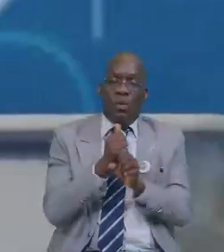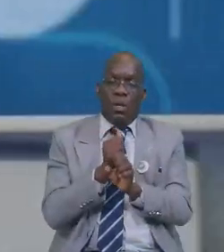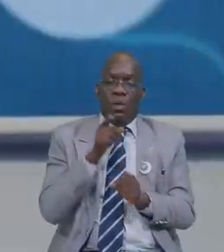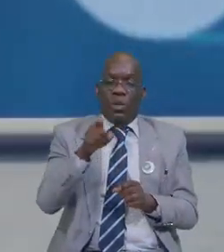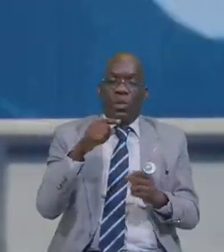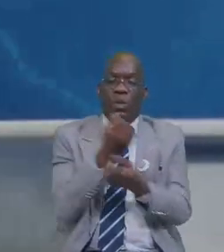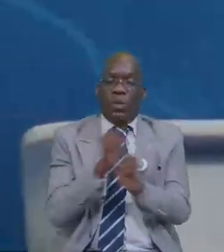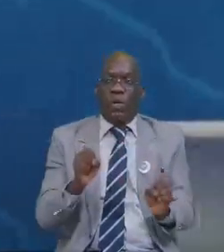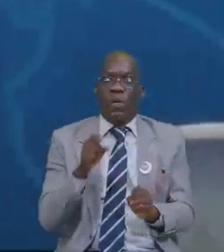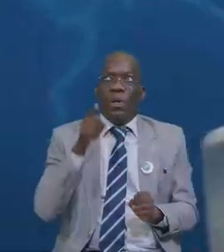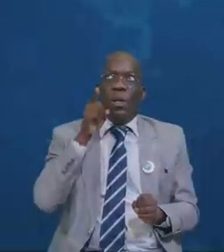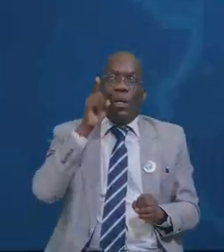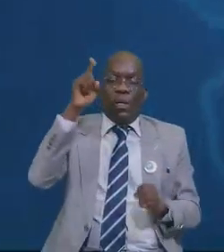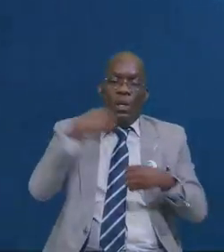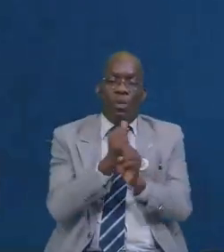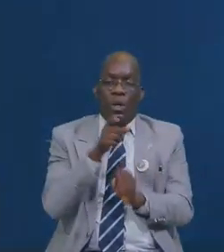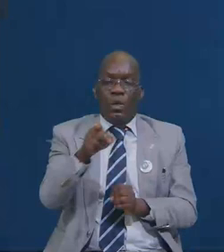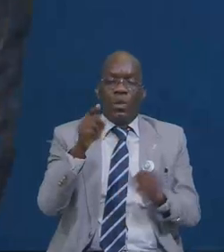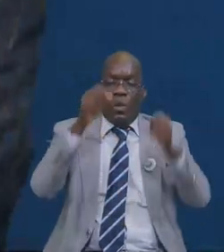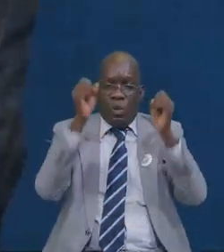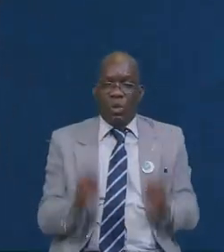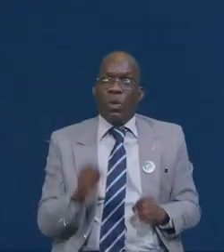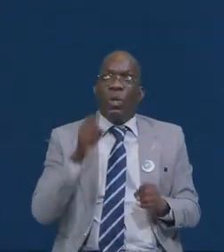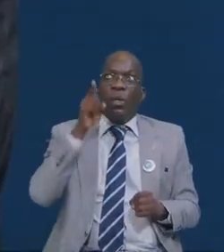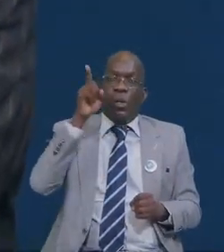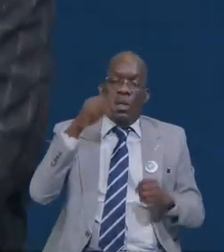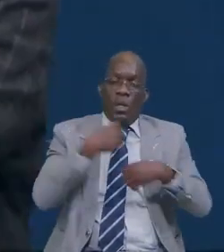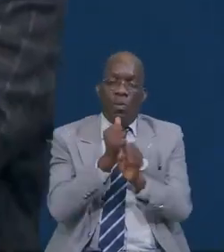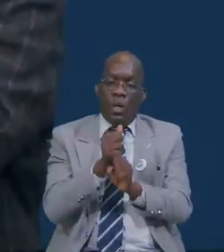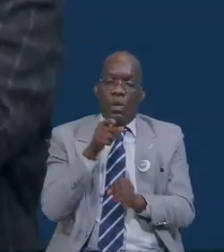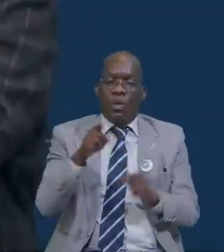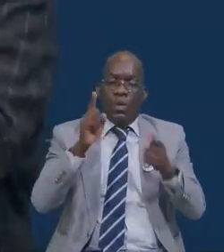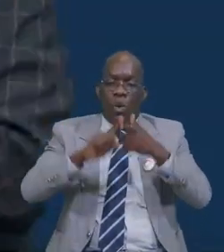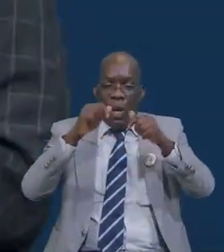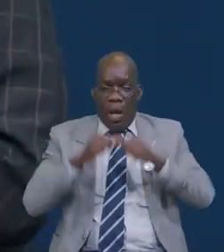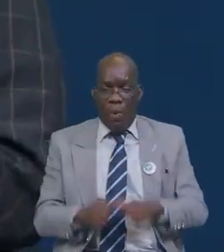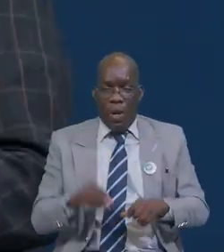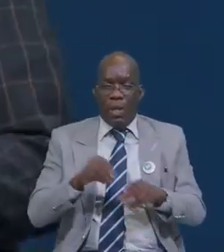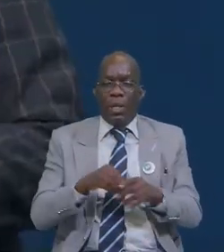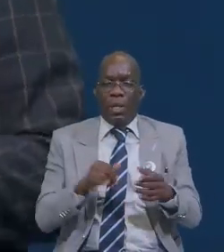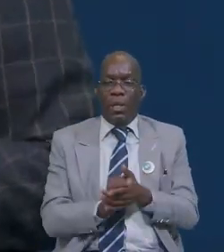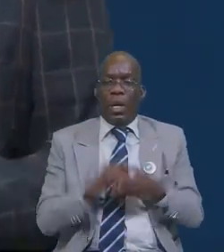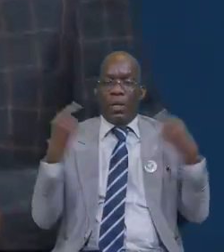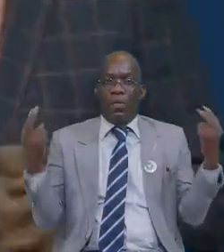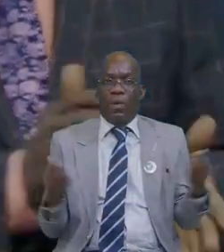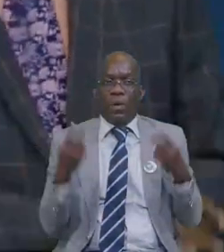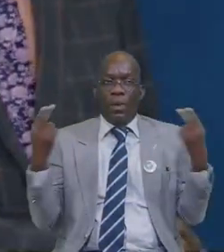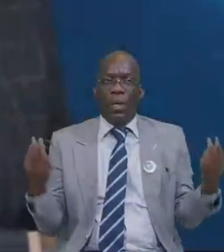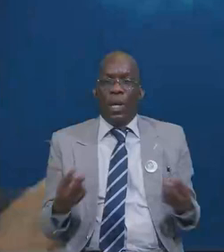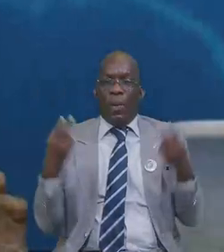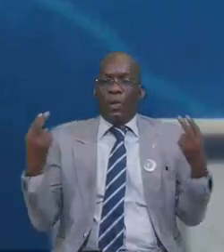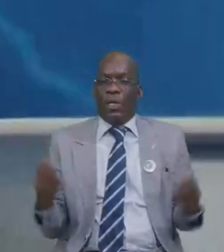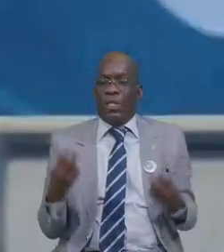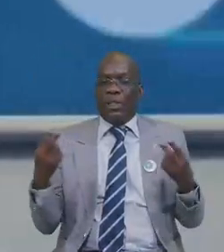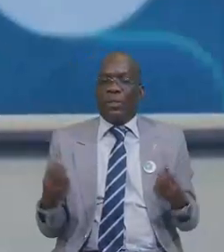sauvé, il te rend solide, il te rend ferme, il t'amène à demeurer dans cette victoire